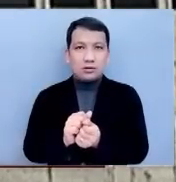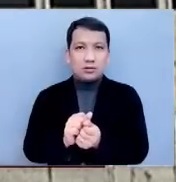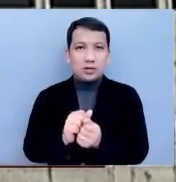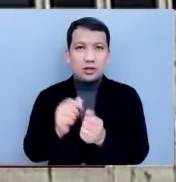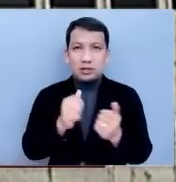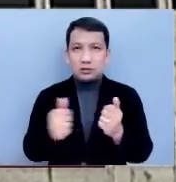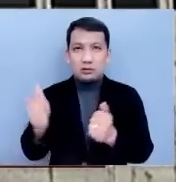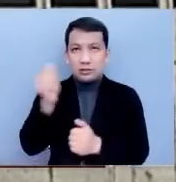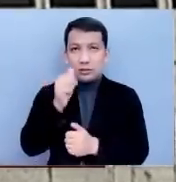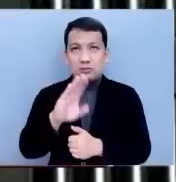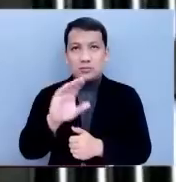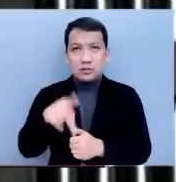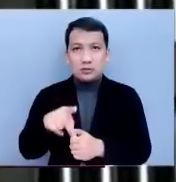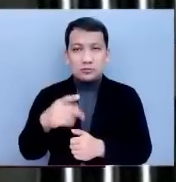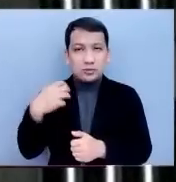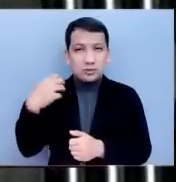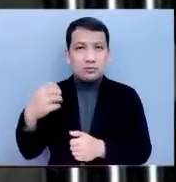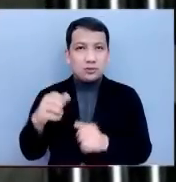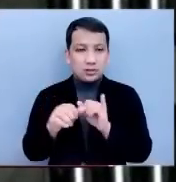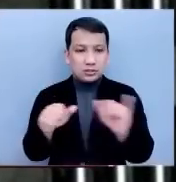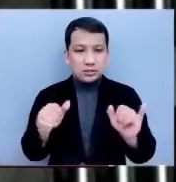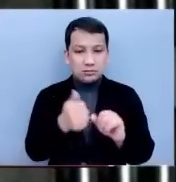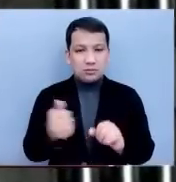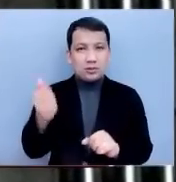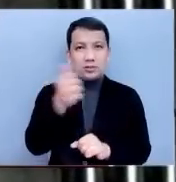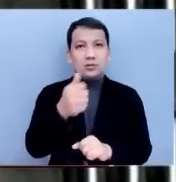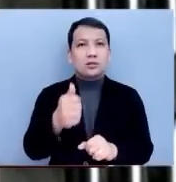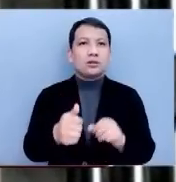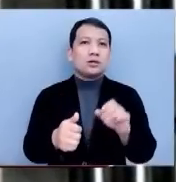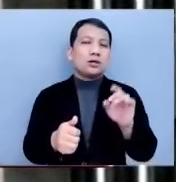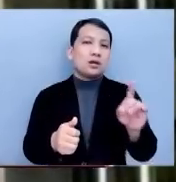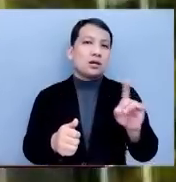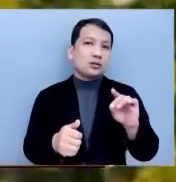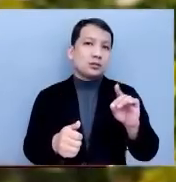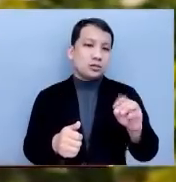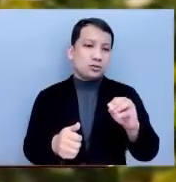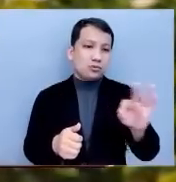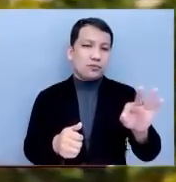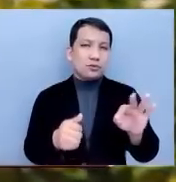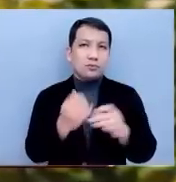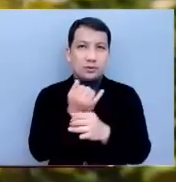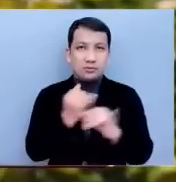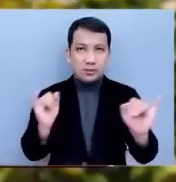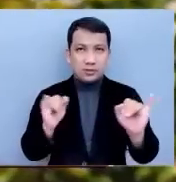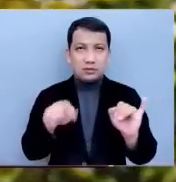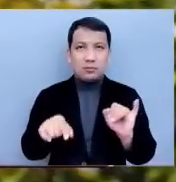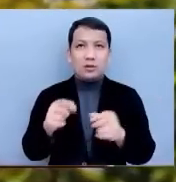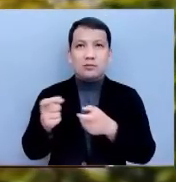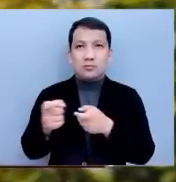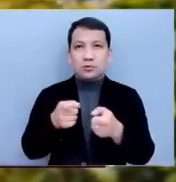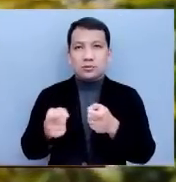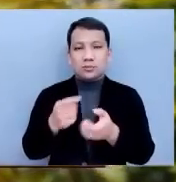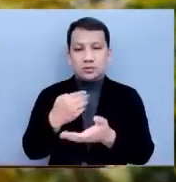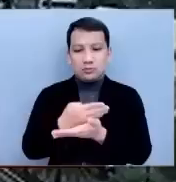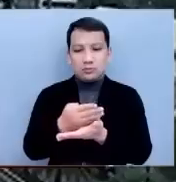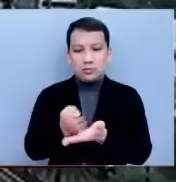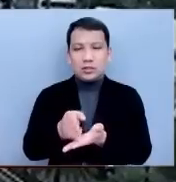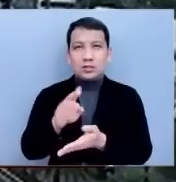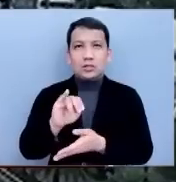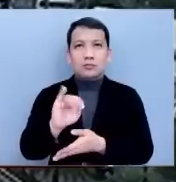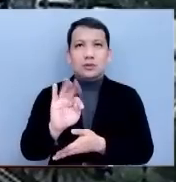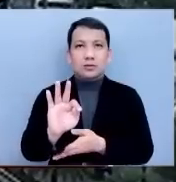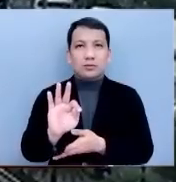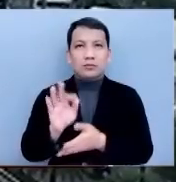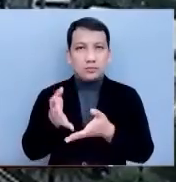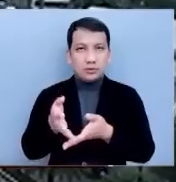ng Pilipinas at maging ang kalihim ng Department of Finance para matiyak na independent ang paghawak sa pondo ng Maharlika.